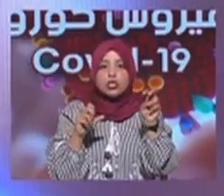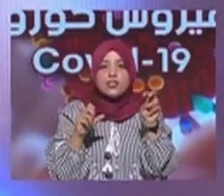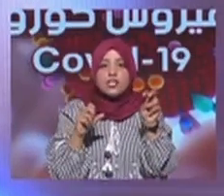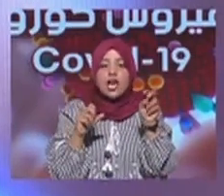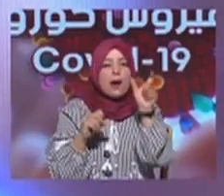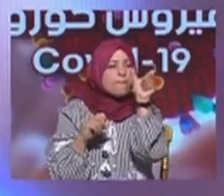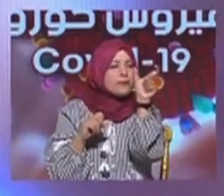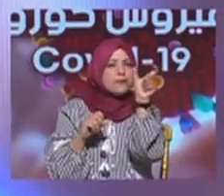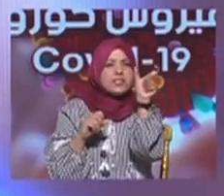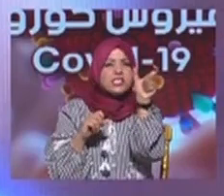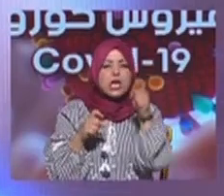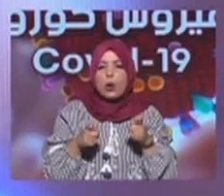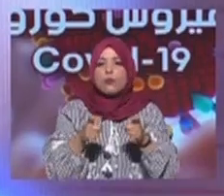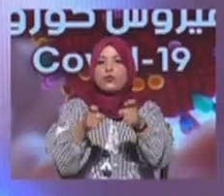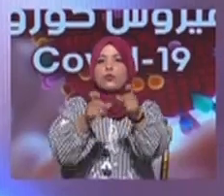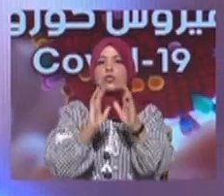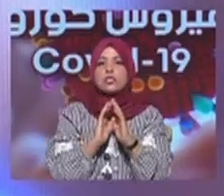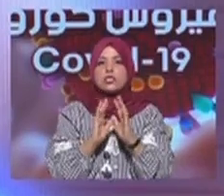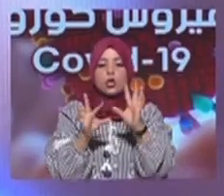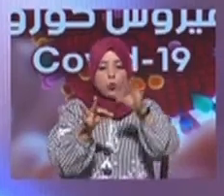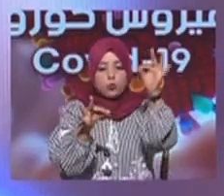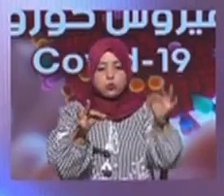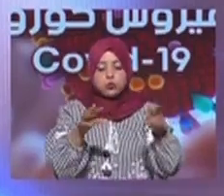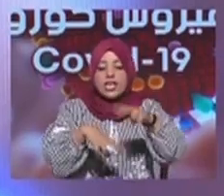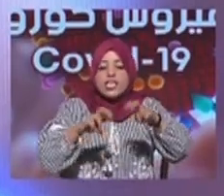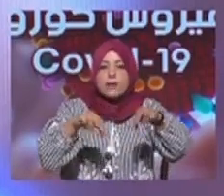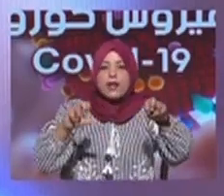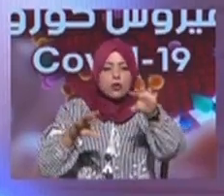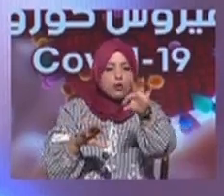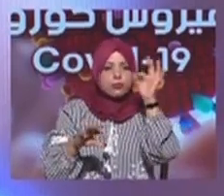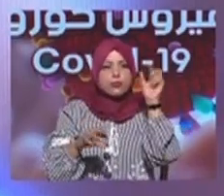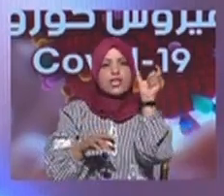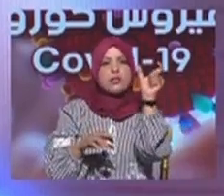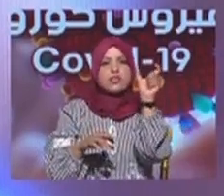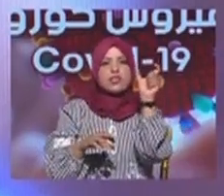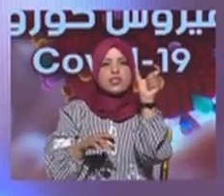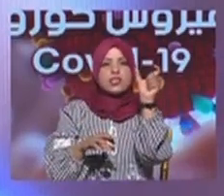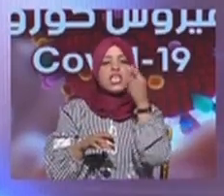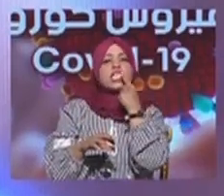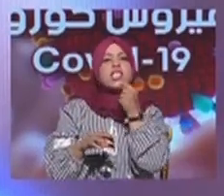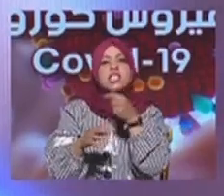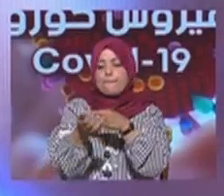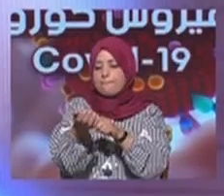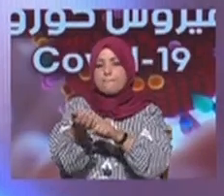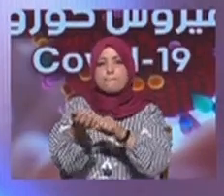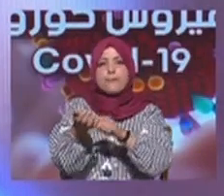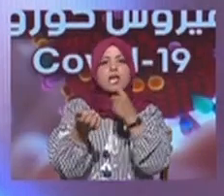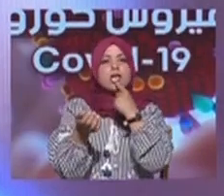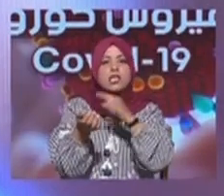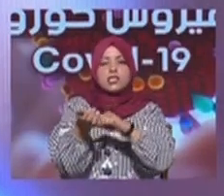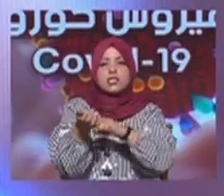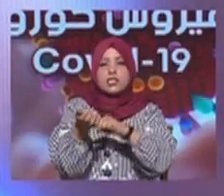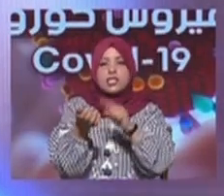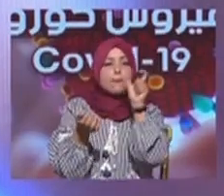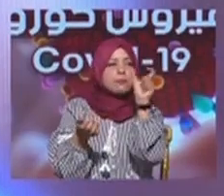الفيروس، الوغ كو لي تيست الاخرين سيرولوجيك اللي يقولوا قطره دم ونعمل التحليل هذاك باش نلوج